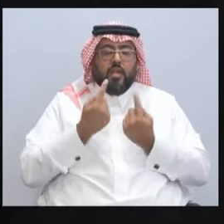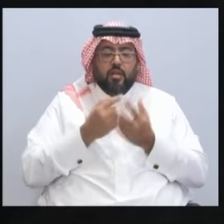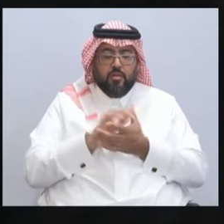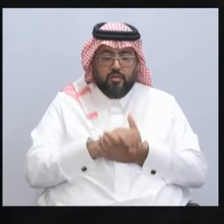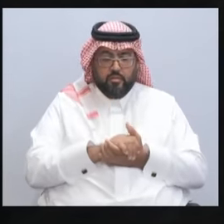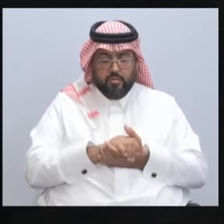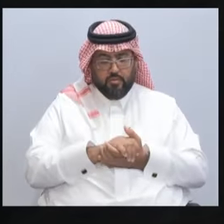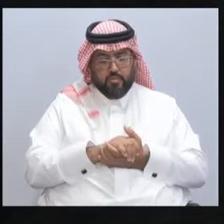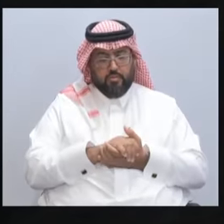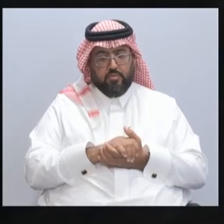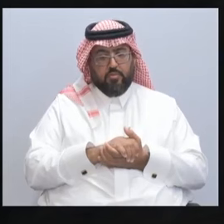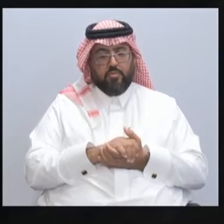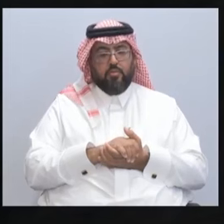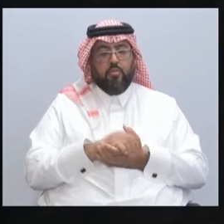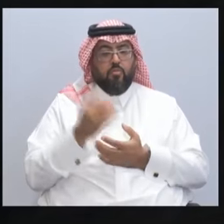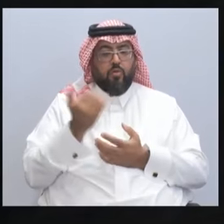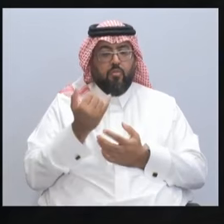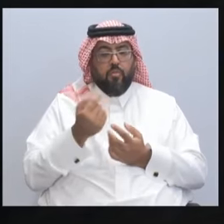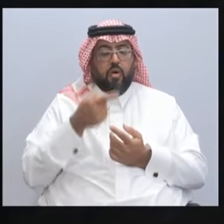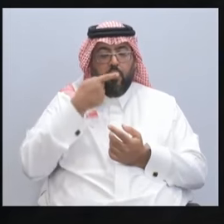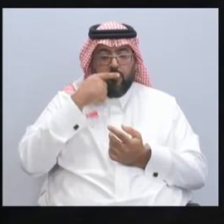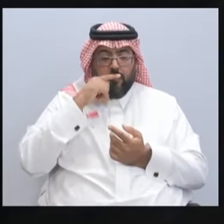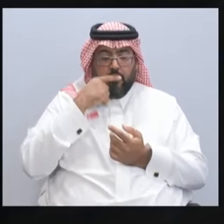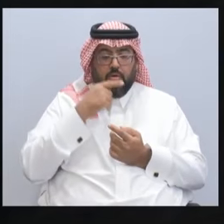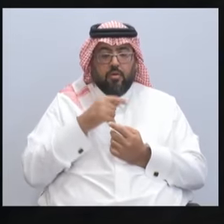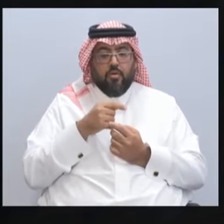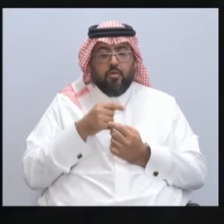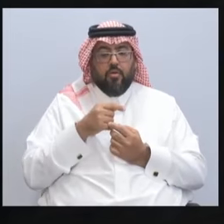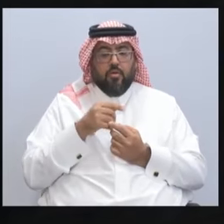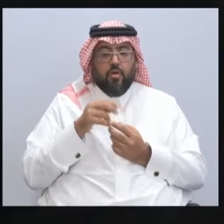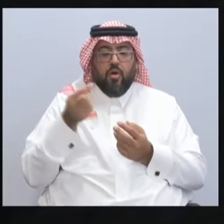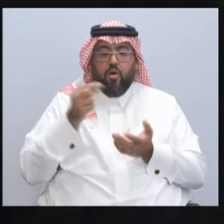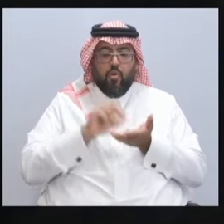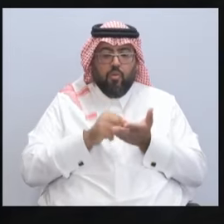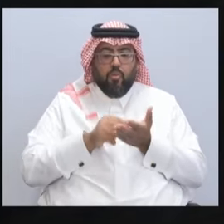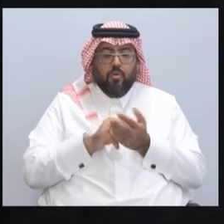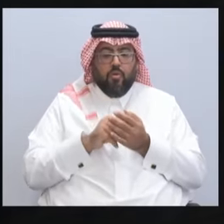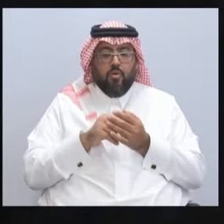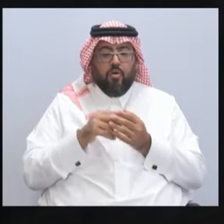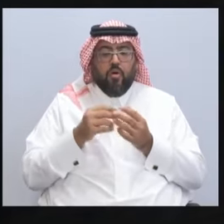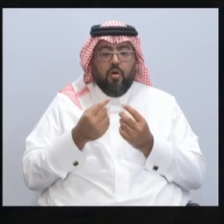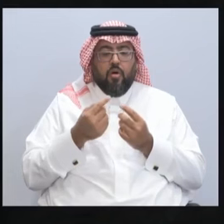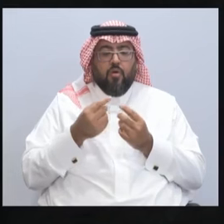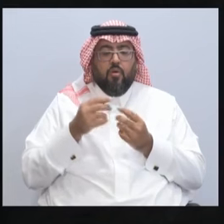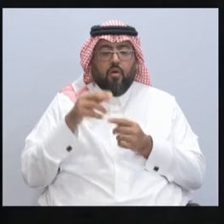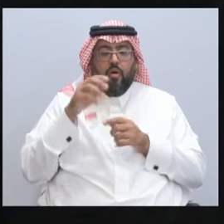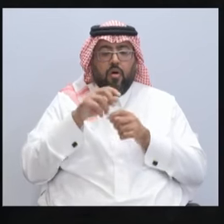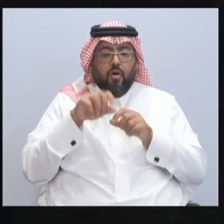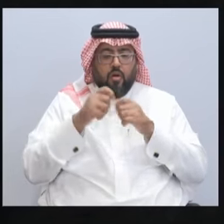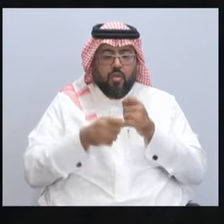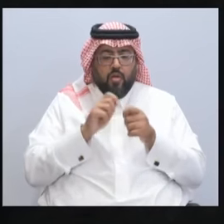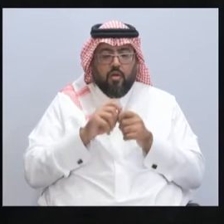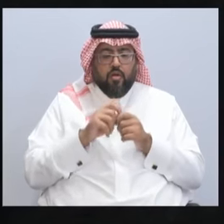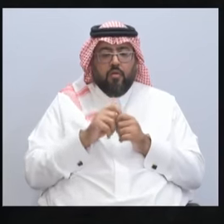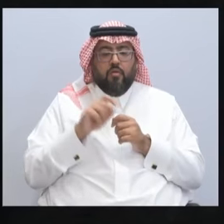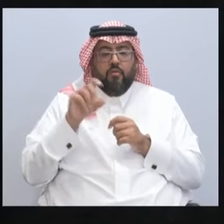الزراعيه المهمه التمور والحبوب والخضار والفواكه